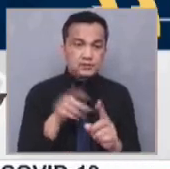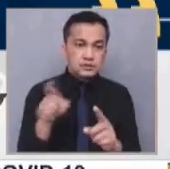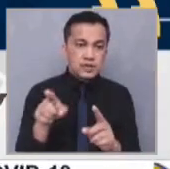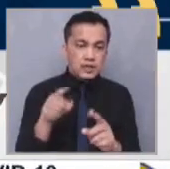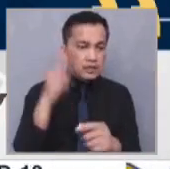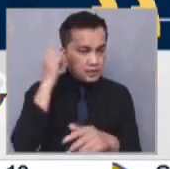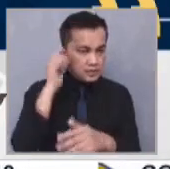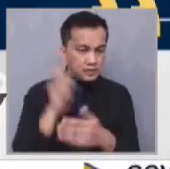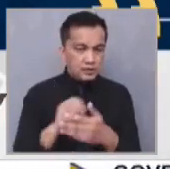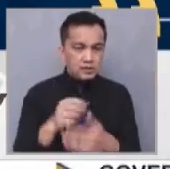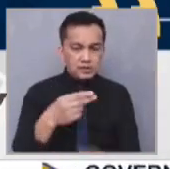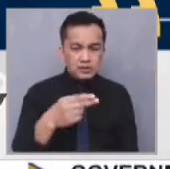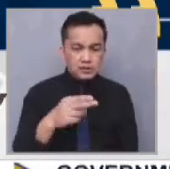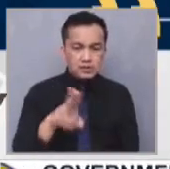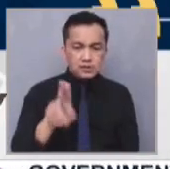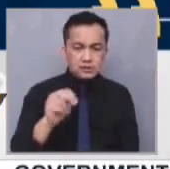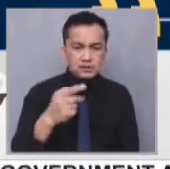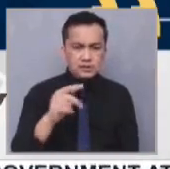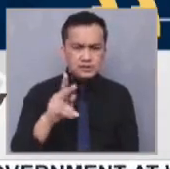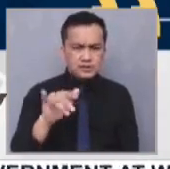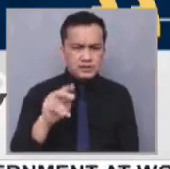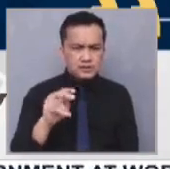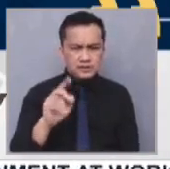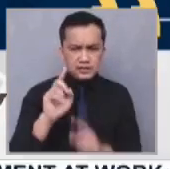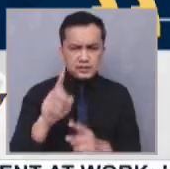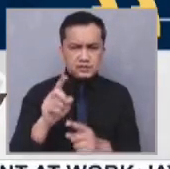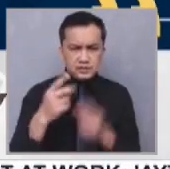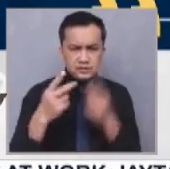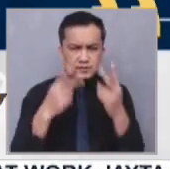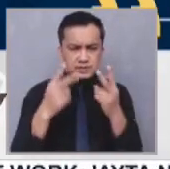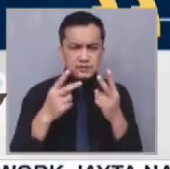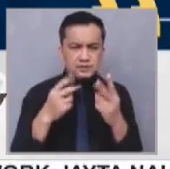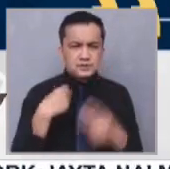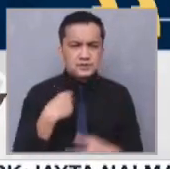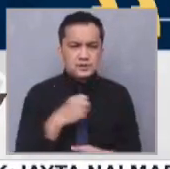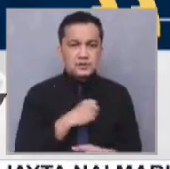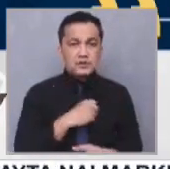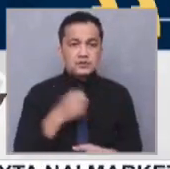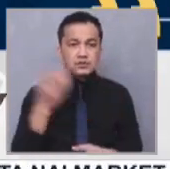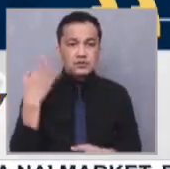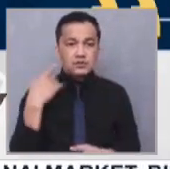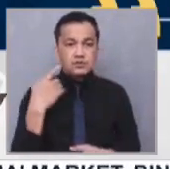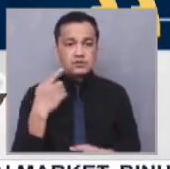Hungarian delegation na bumisita sa Senado noong Martes.